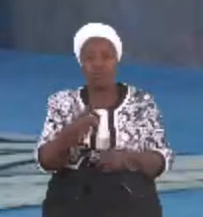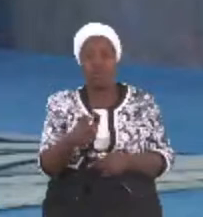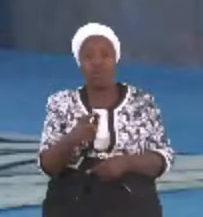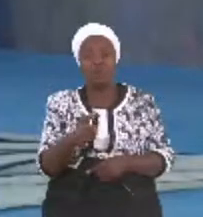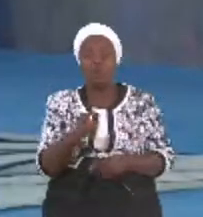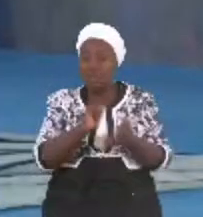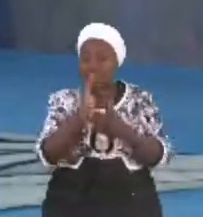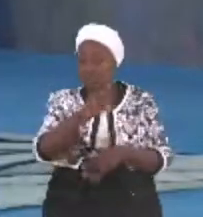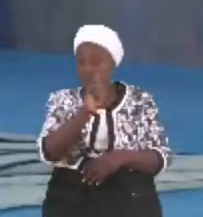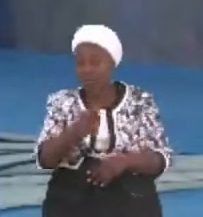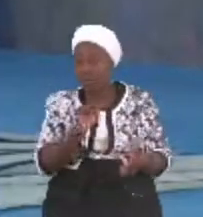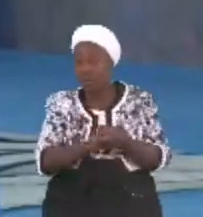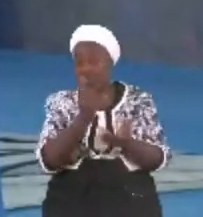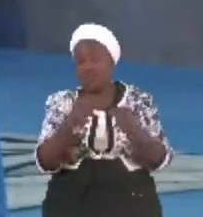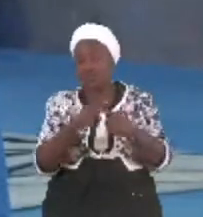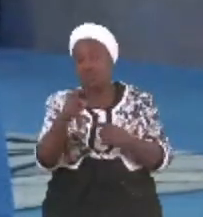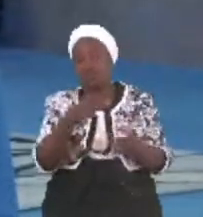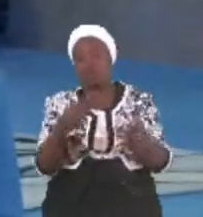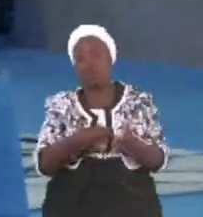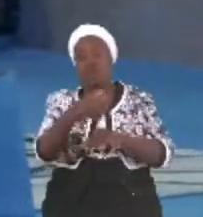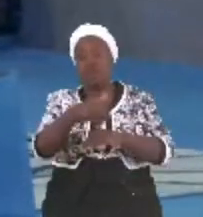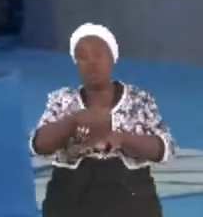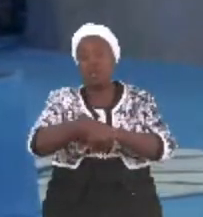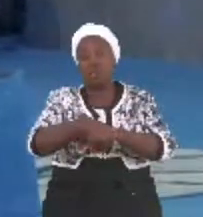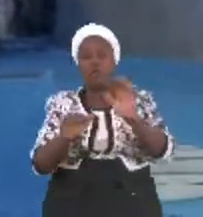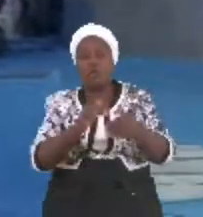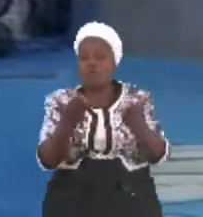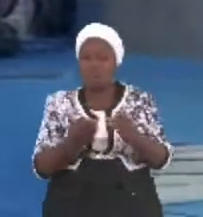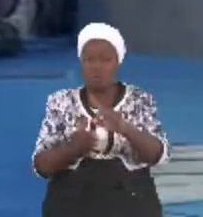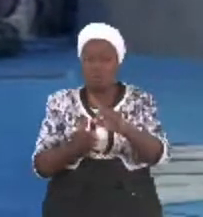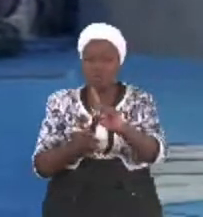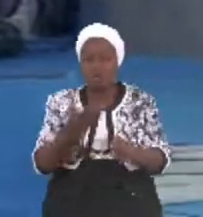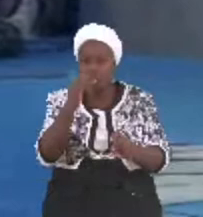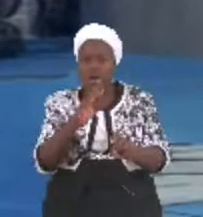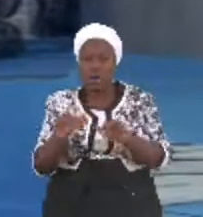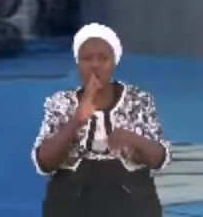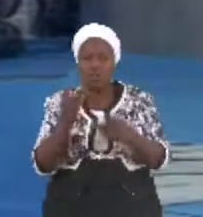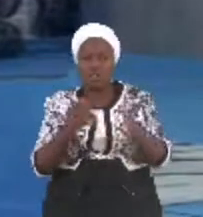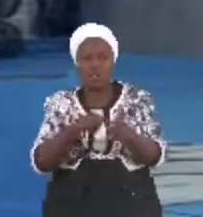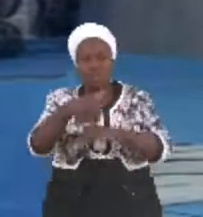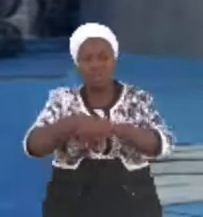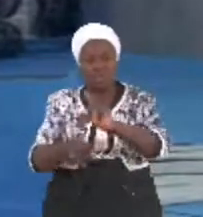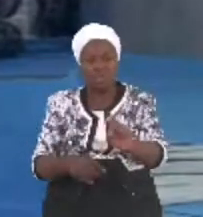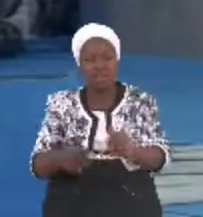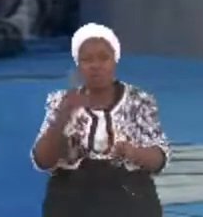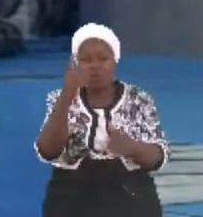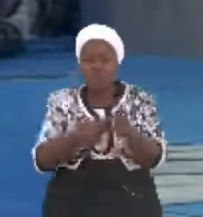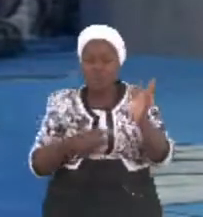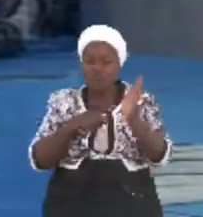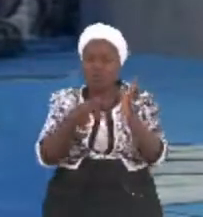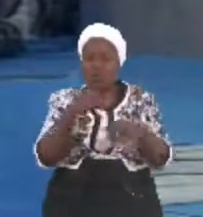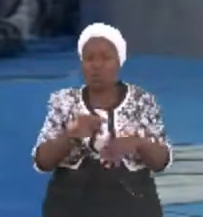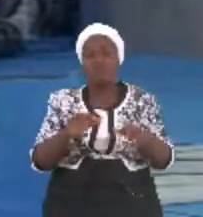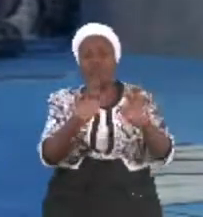Ça, c'est la question qui te parvient ce soir. Que veux-tu? Pourquoi es-tu là ce soir? Quelle manifestation de